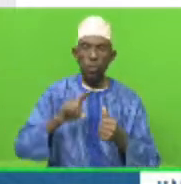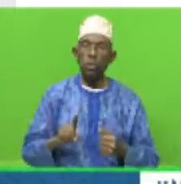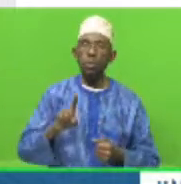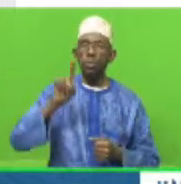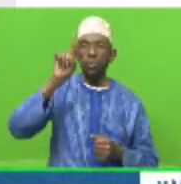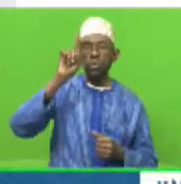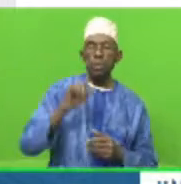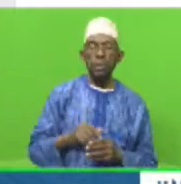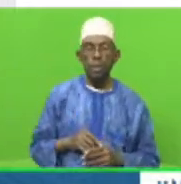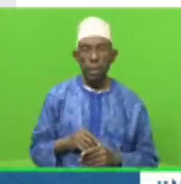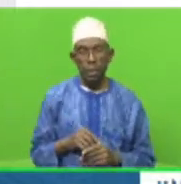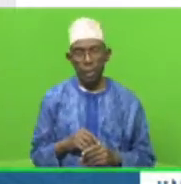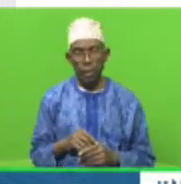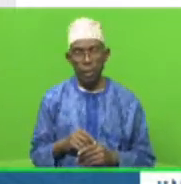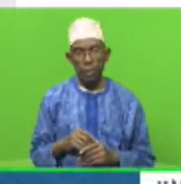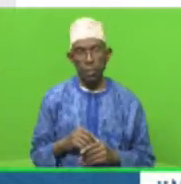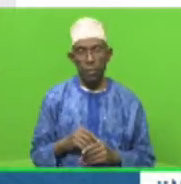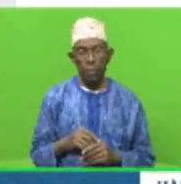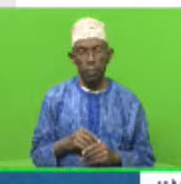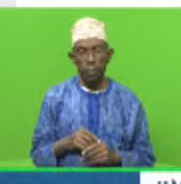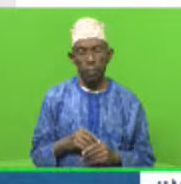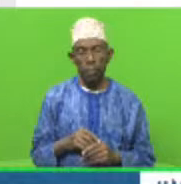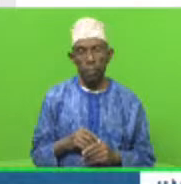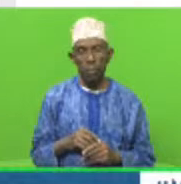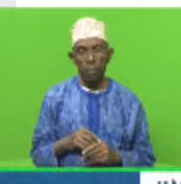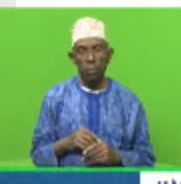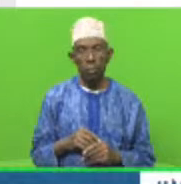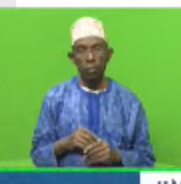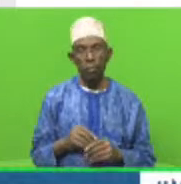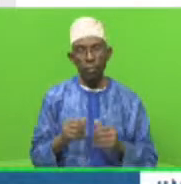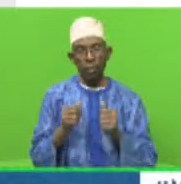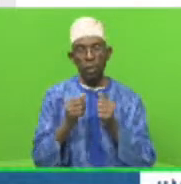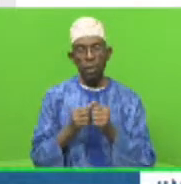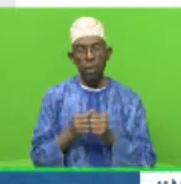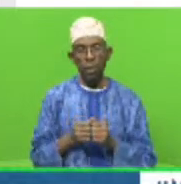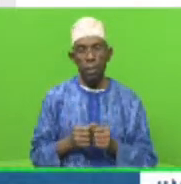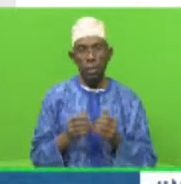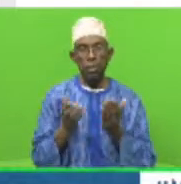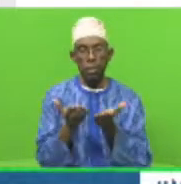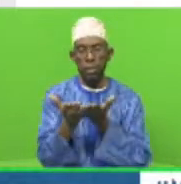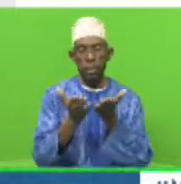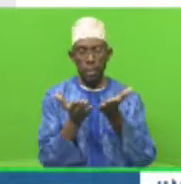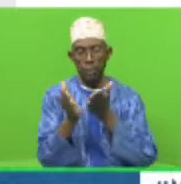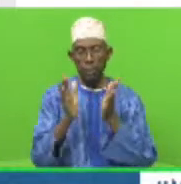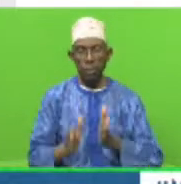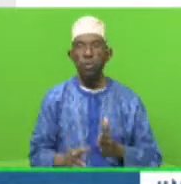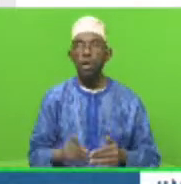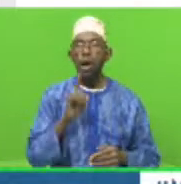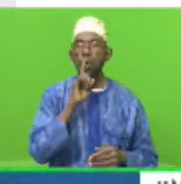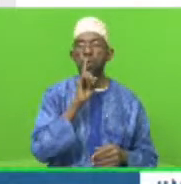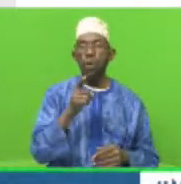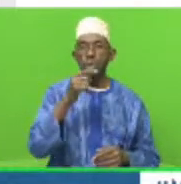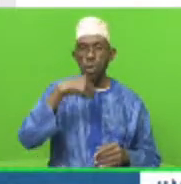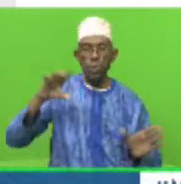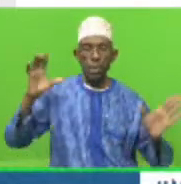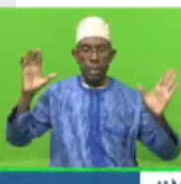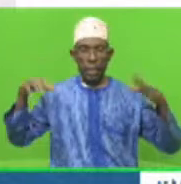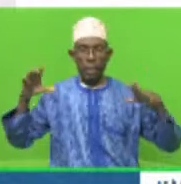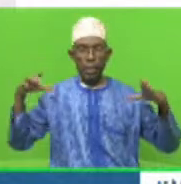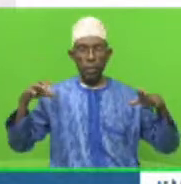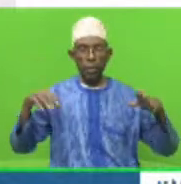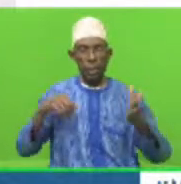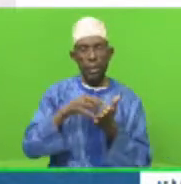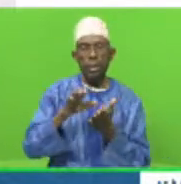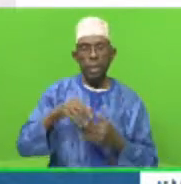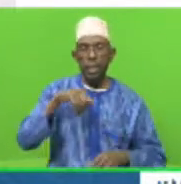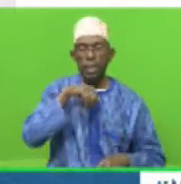ما لكم من ملجأ يومئذ وما لكم من نكير. عباد الله، إن الله وملائكته